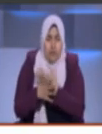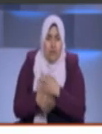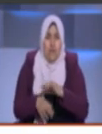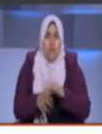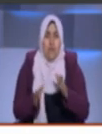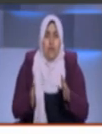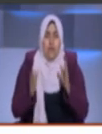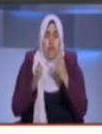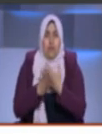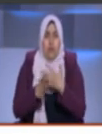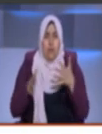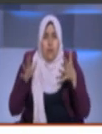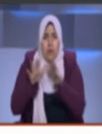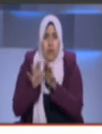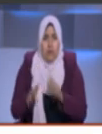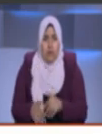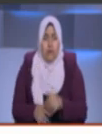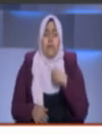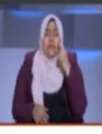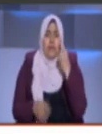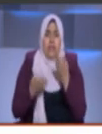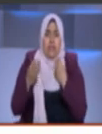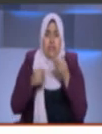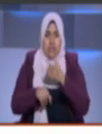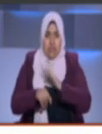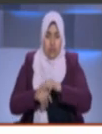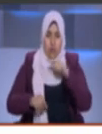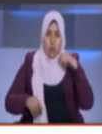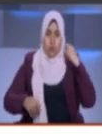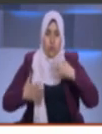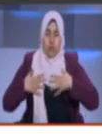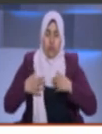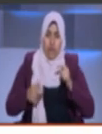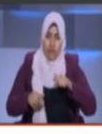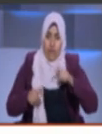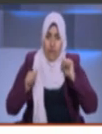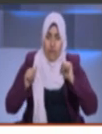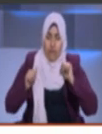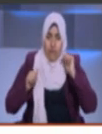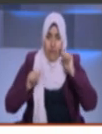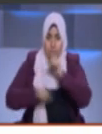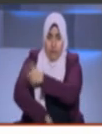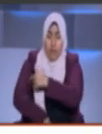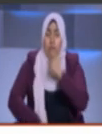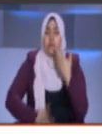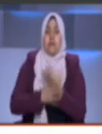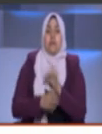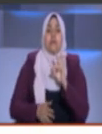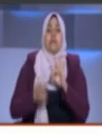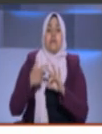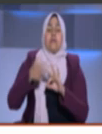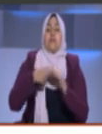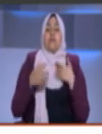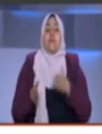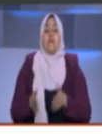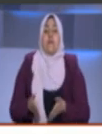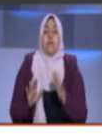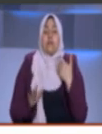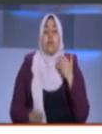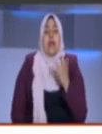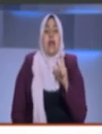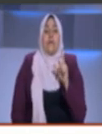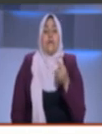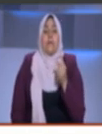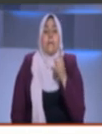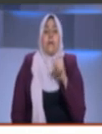مكتظة؟ في الحقيقة ما تحدث عنه وزير الصحة هنا في ألمانيا في ثلاث أمور مهمة جدا، إن كل فصل ما يزيدش فيه عدد التلاميذ عن 15